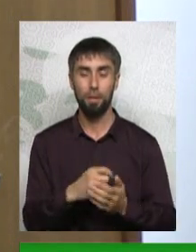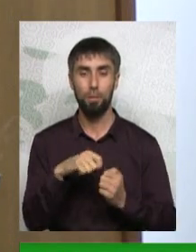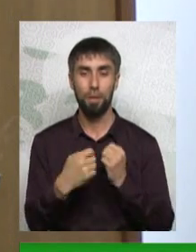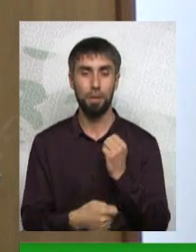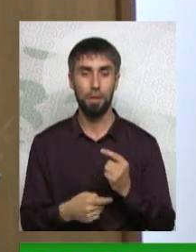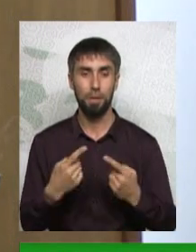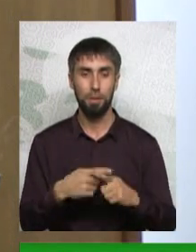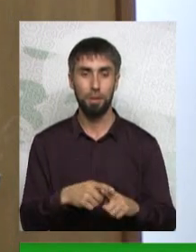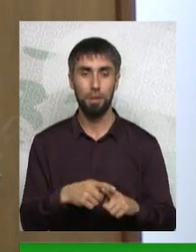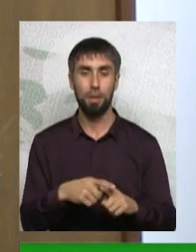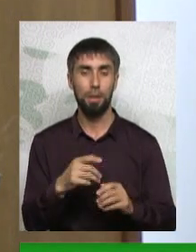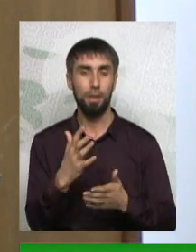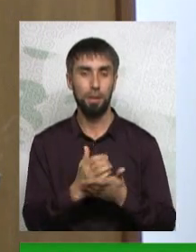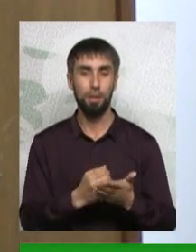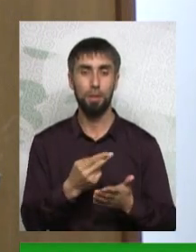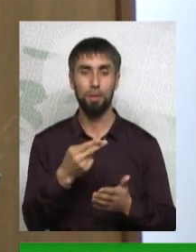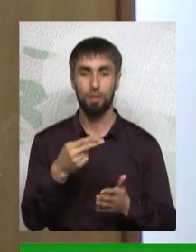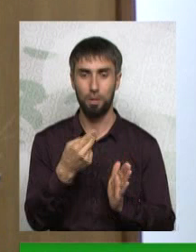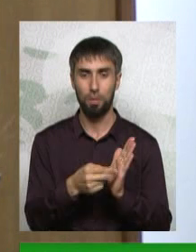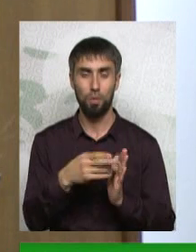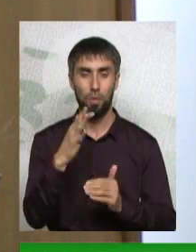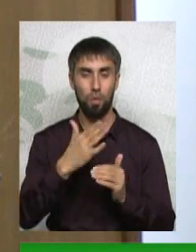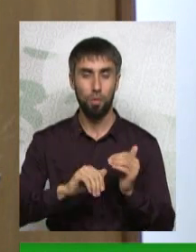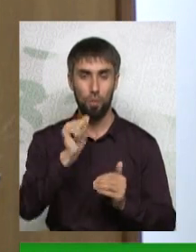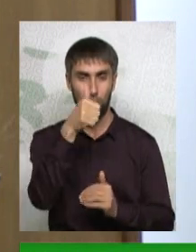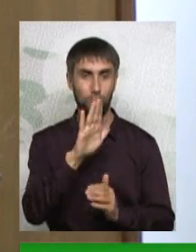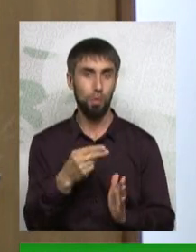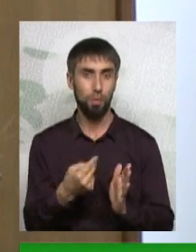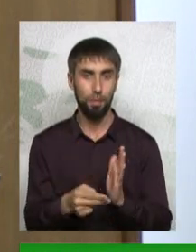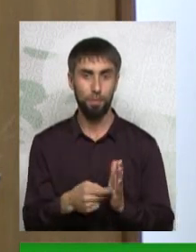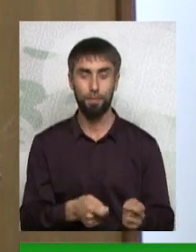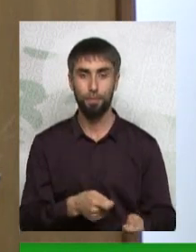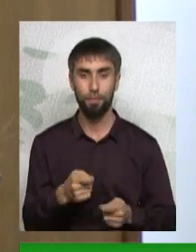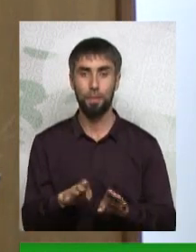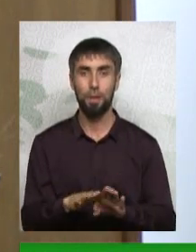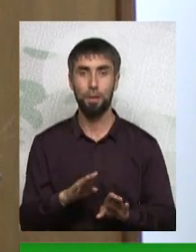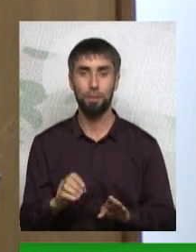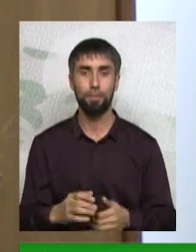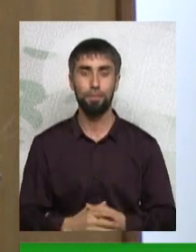по закупке. Да? До конца года мы планируем их закупить. Также